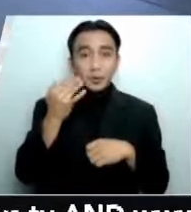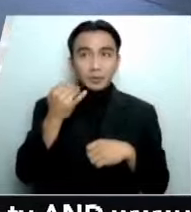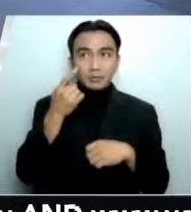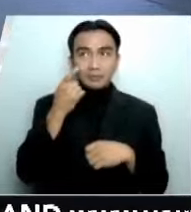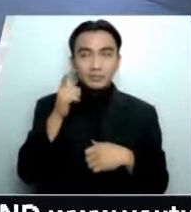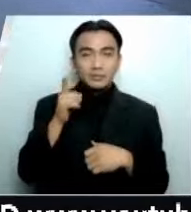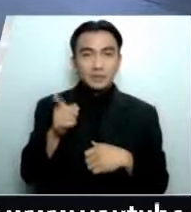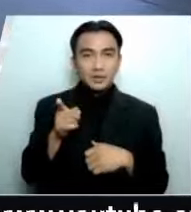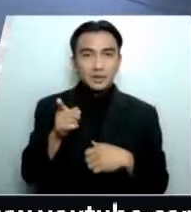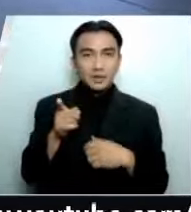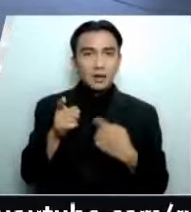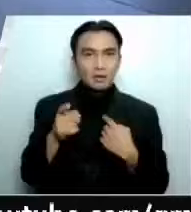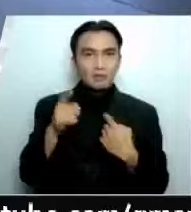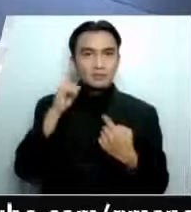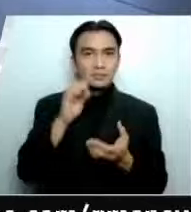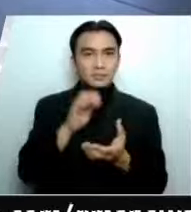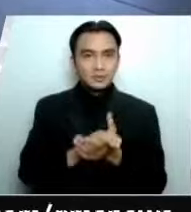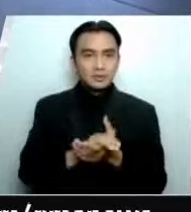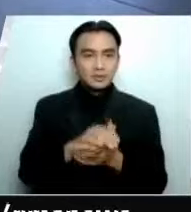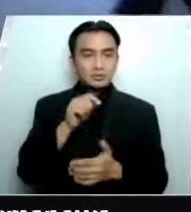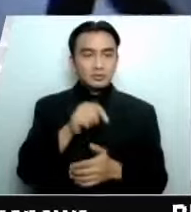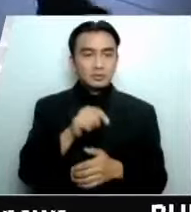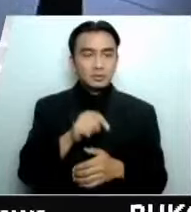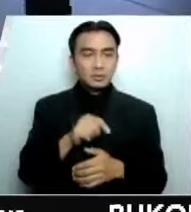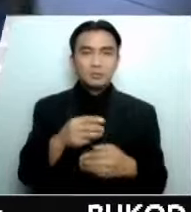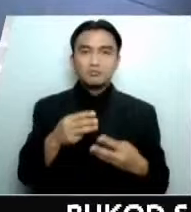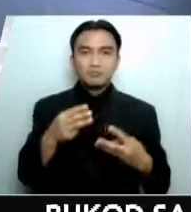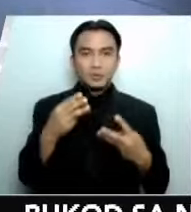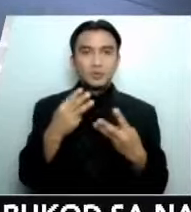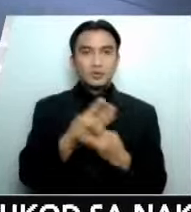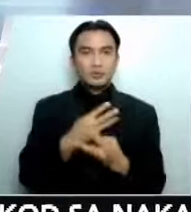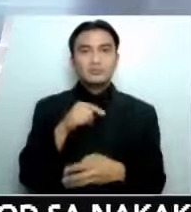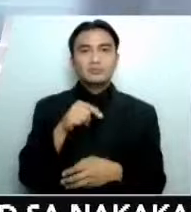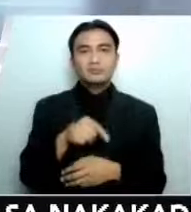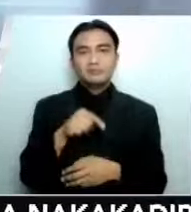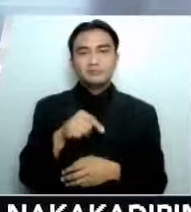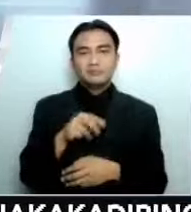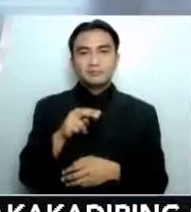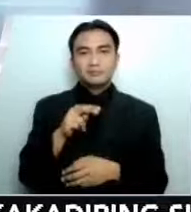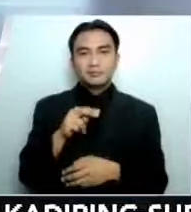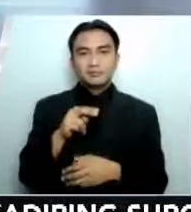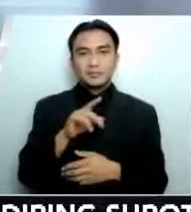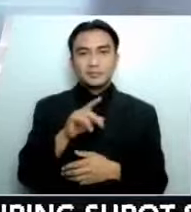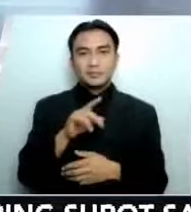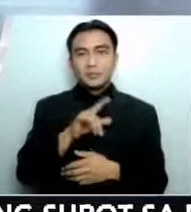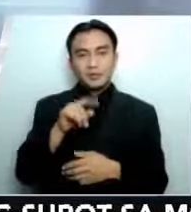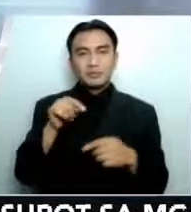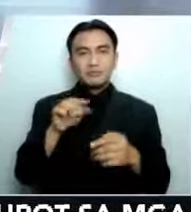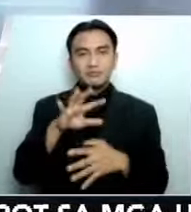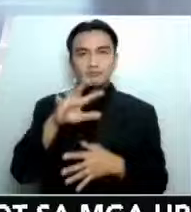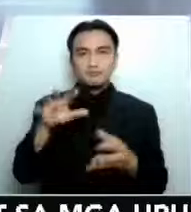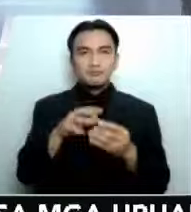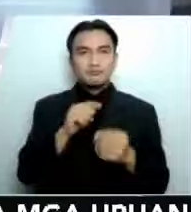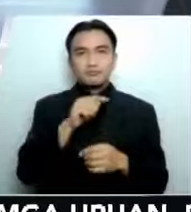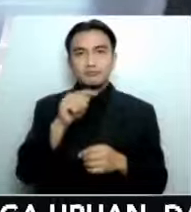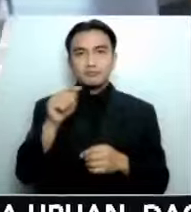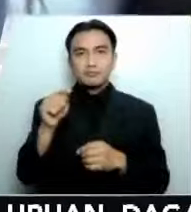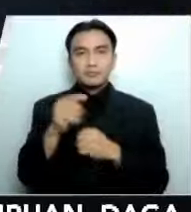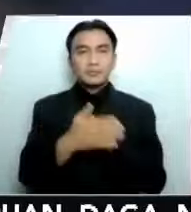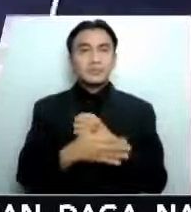Believe ano isa tayo sa sa mga worst airport sa buong mundo pero paliwanag ng Manila International Airport